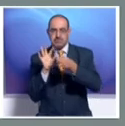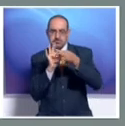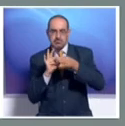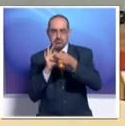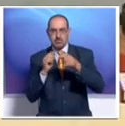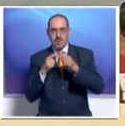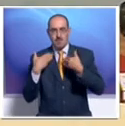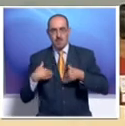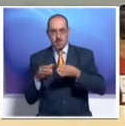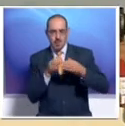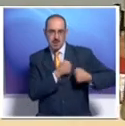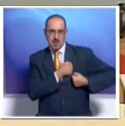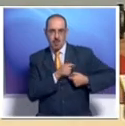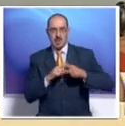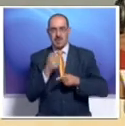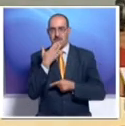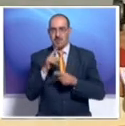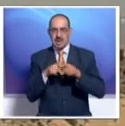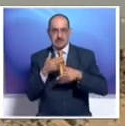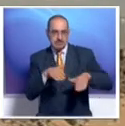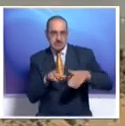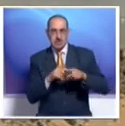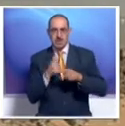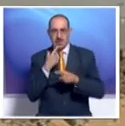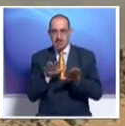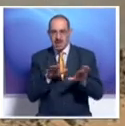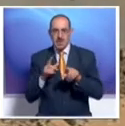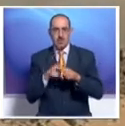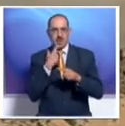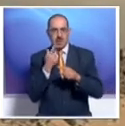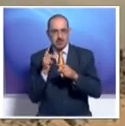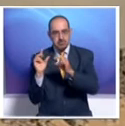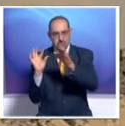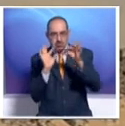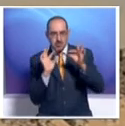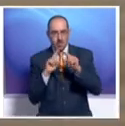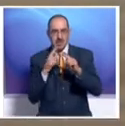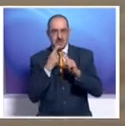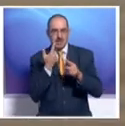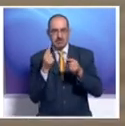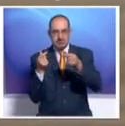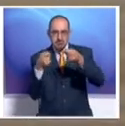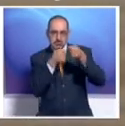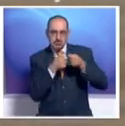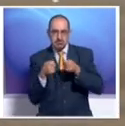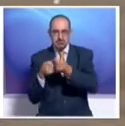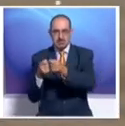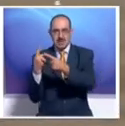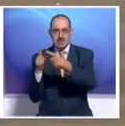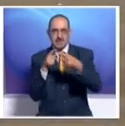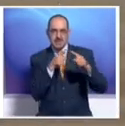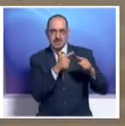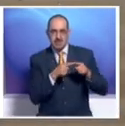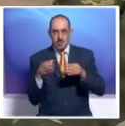الأركانات، وتحسين أداء الإطارات في تحضير وتنظيم الأعمال القتالية والتنسيق بين مختلف